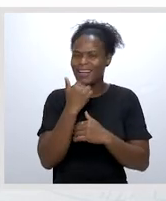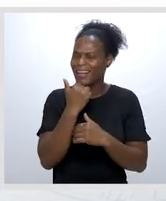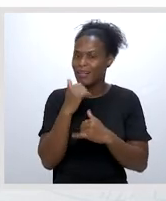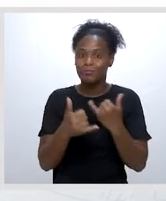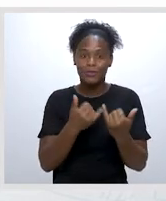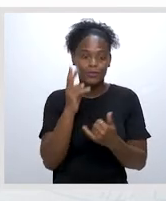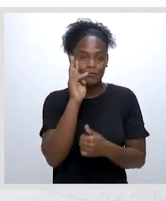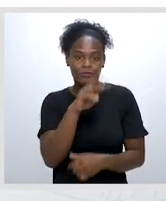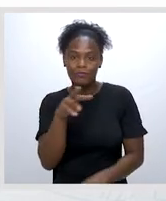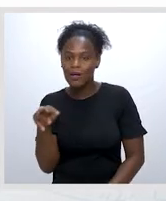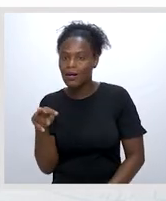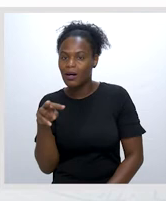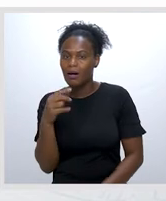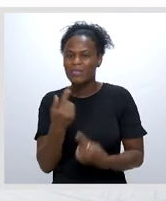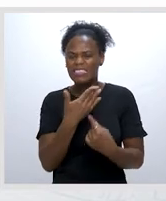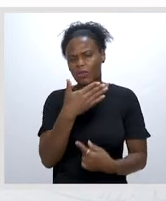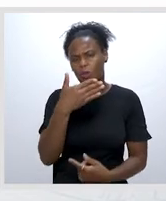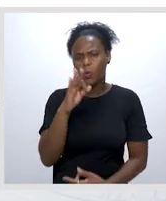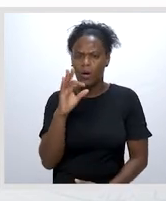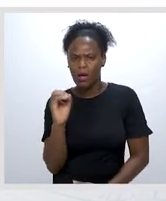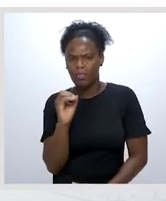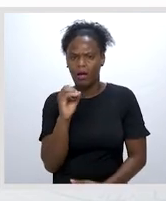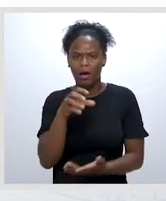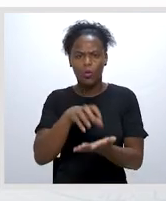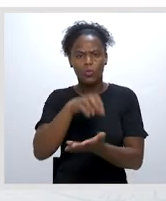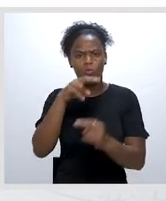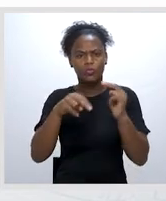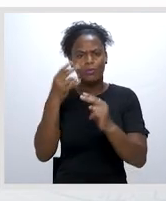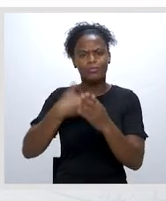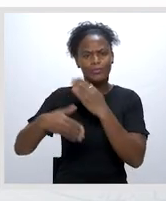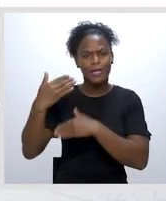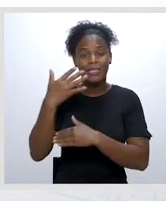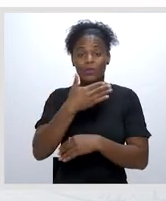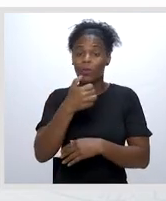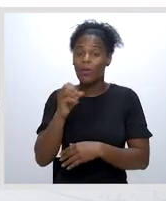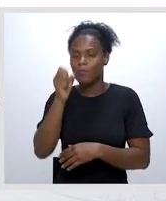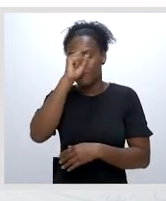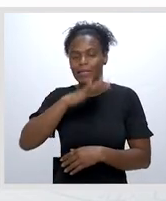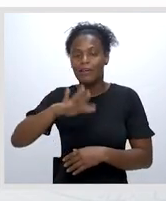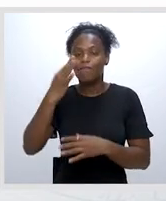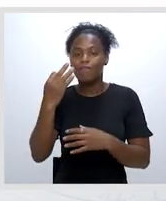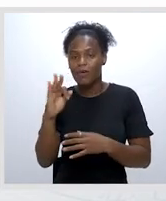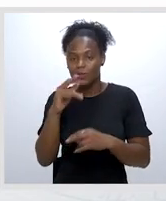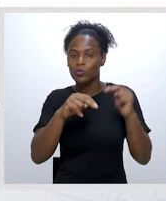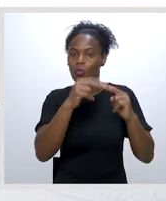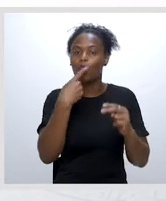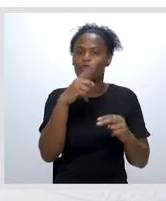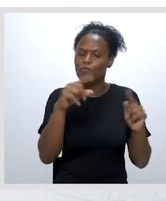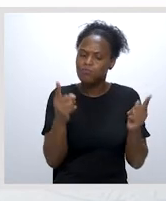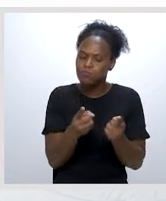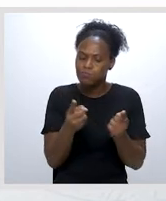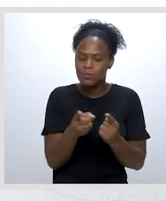vu plus de 140 monuments, 150 paysages de France reconstitués, ainsi